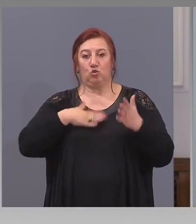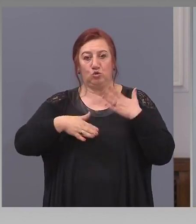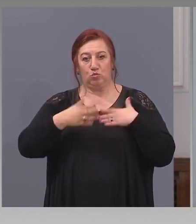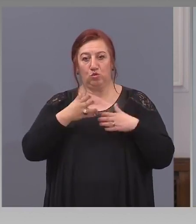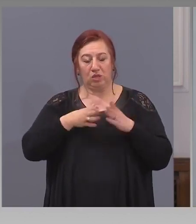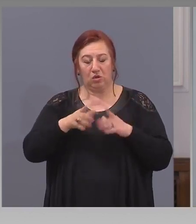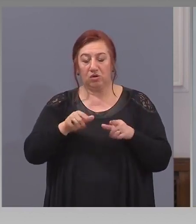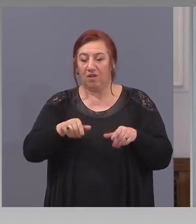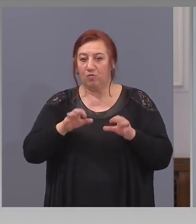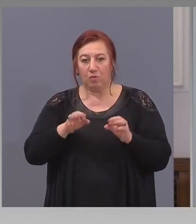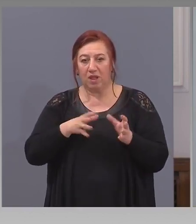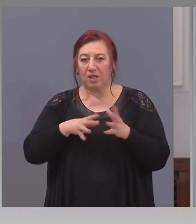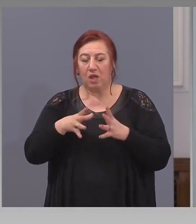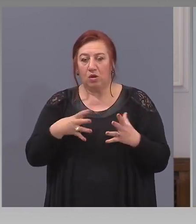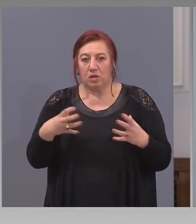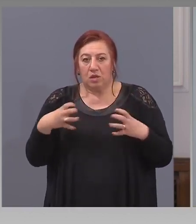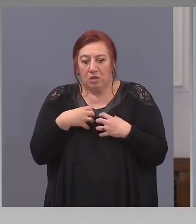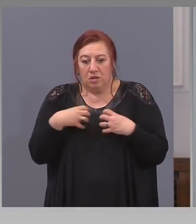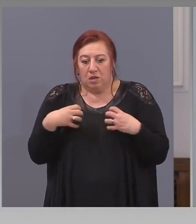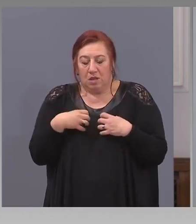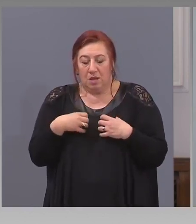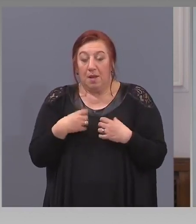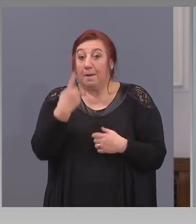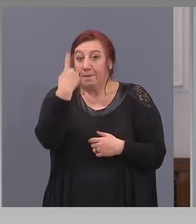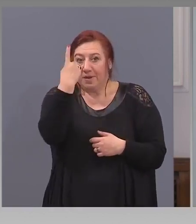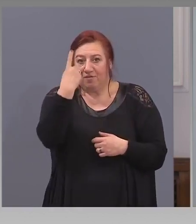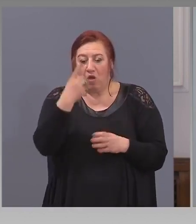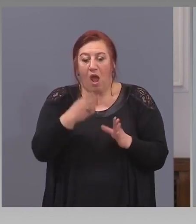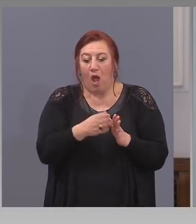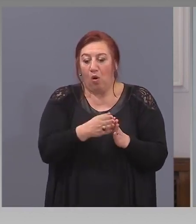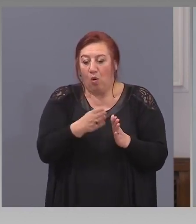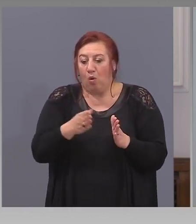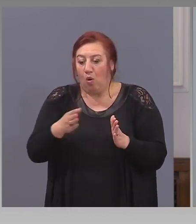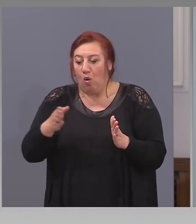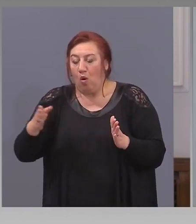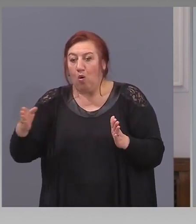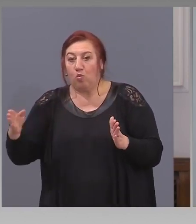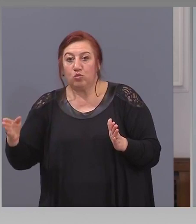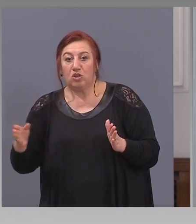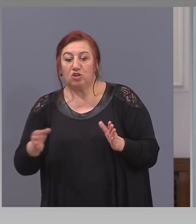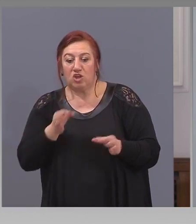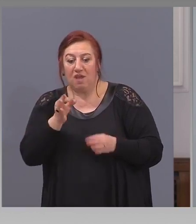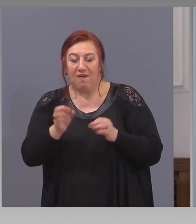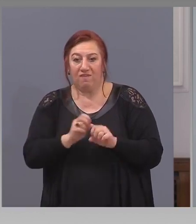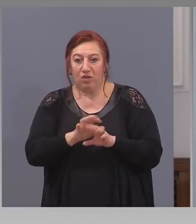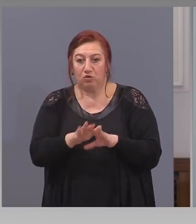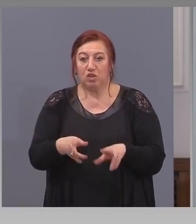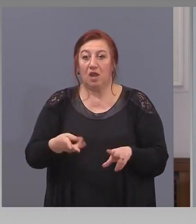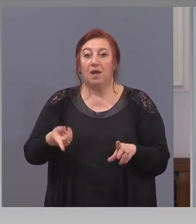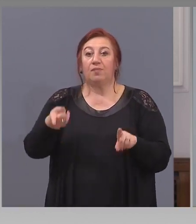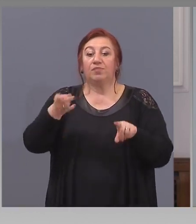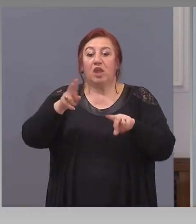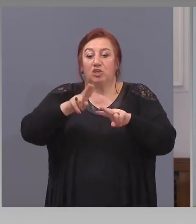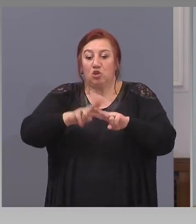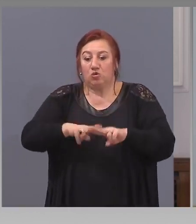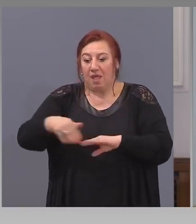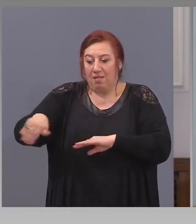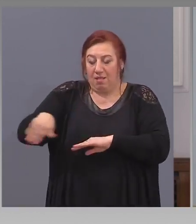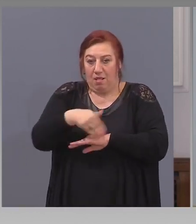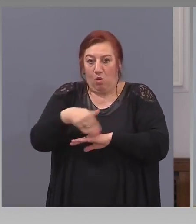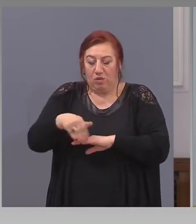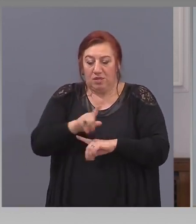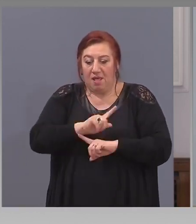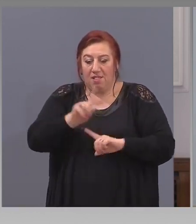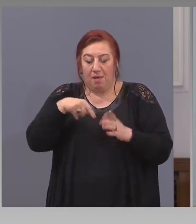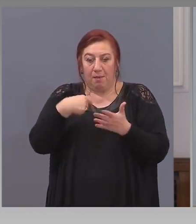изключително притеснителни, че ако се проточи коронавирус епидемията, ще останат на улицата, няма да имат заплати, повечето